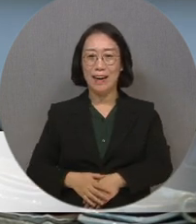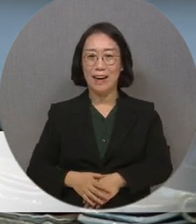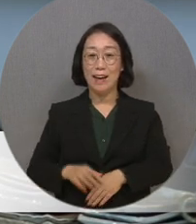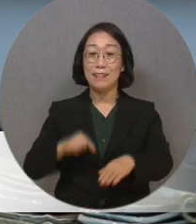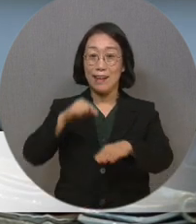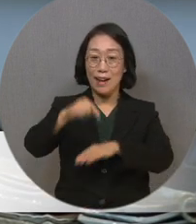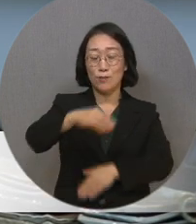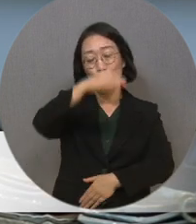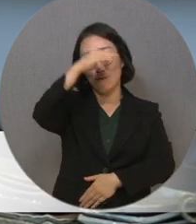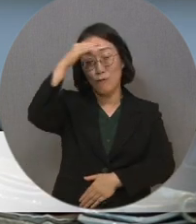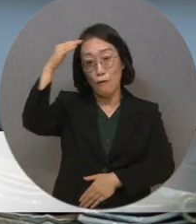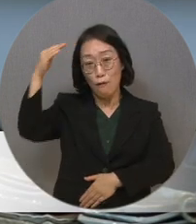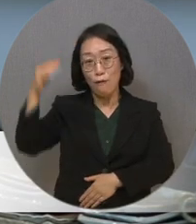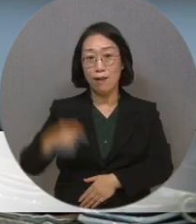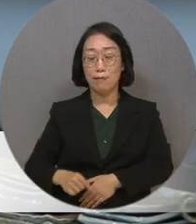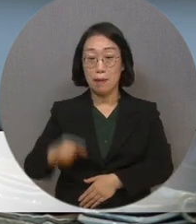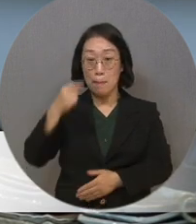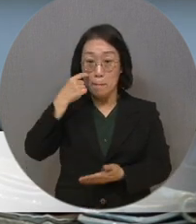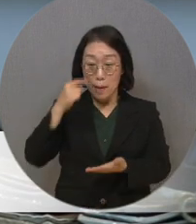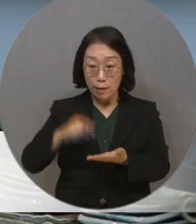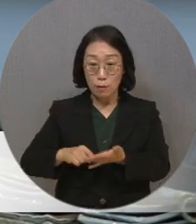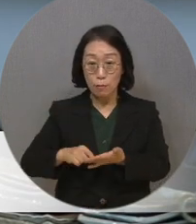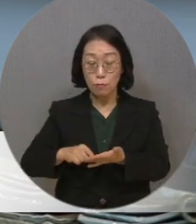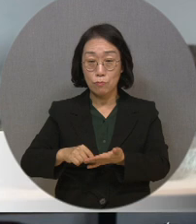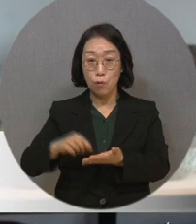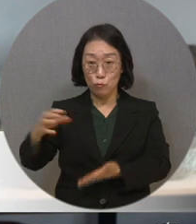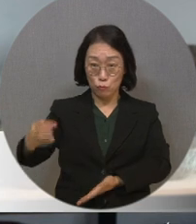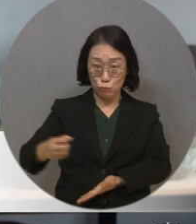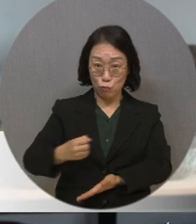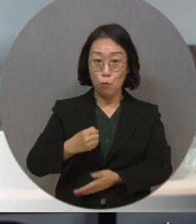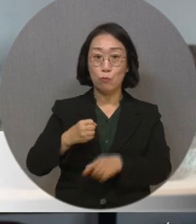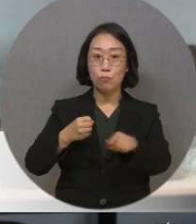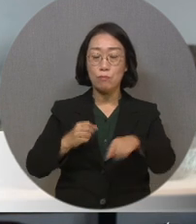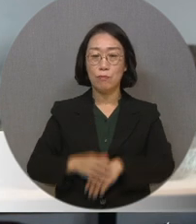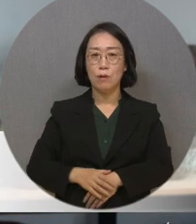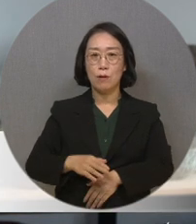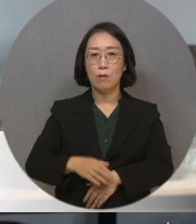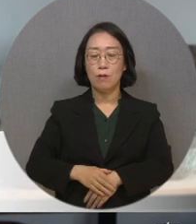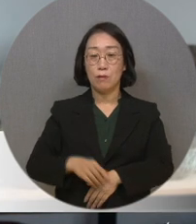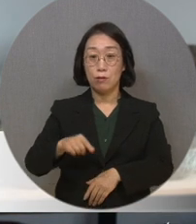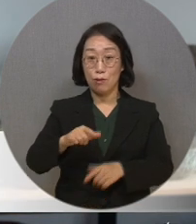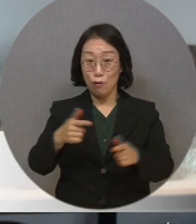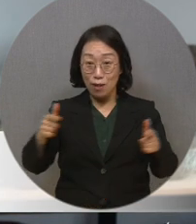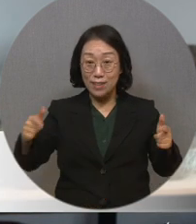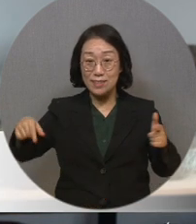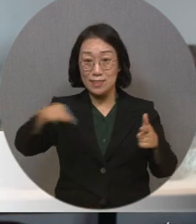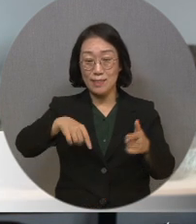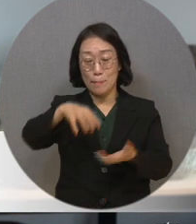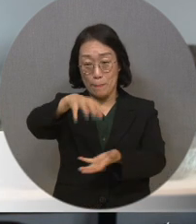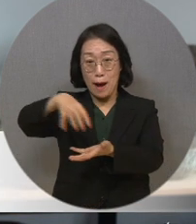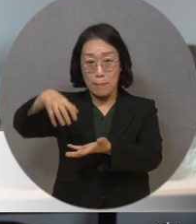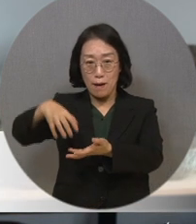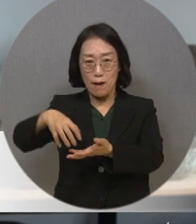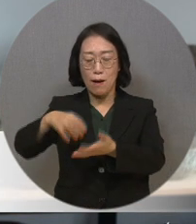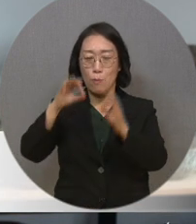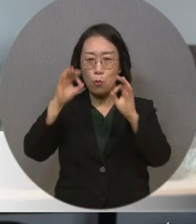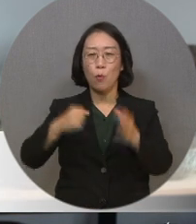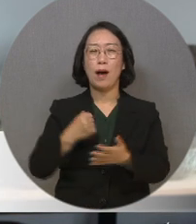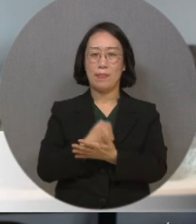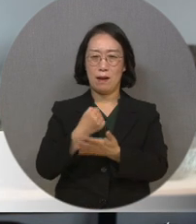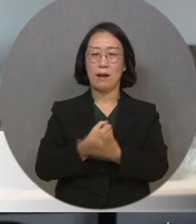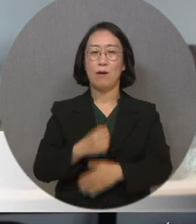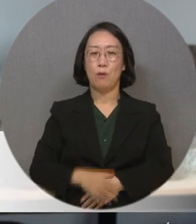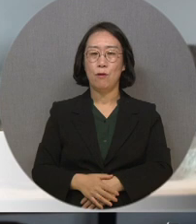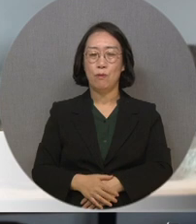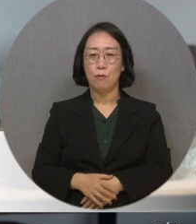산책길을 늘 바다로 산책을 나가는데 거기에 떠내려오는 부유물들에서 좀 안타까움을 많이 느끼고